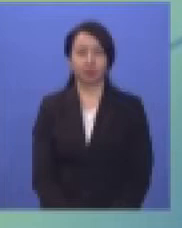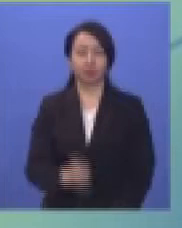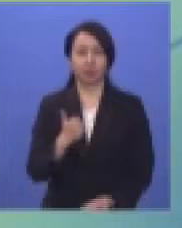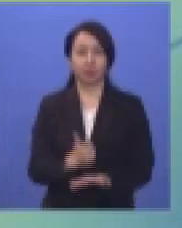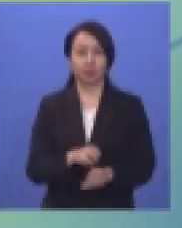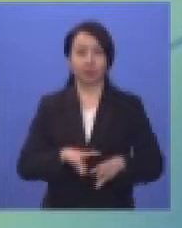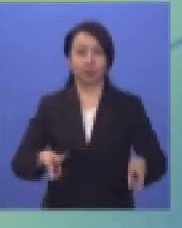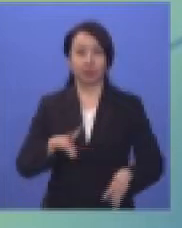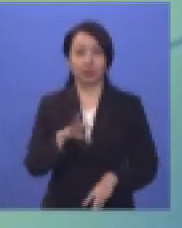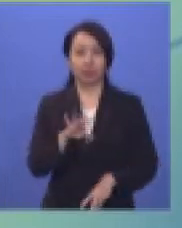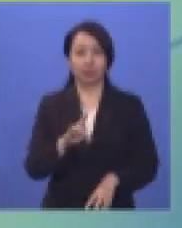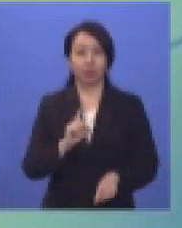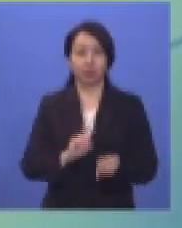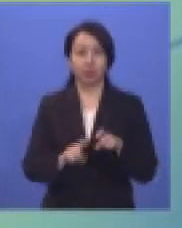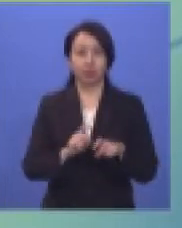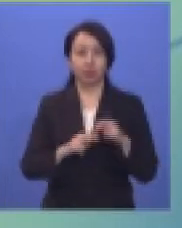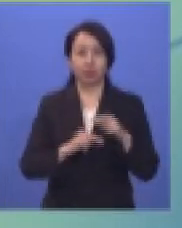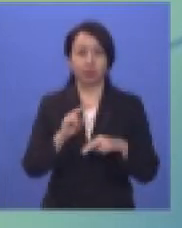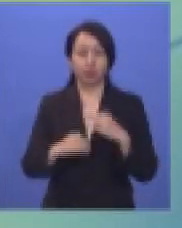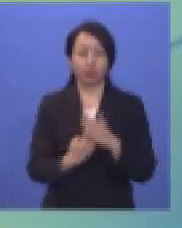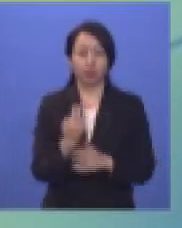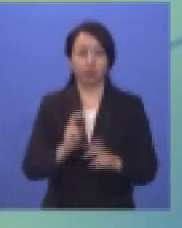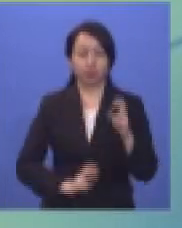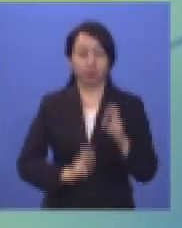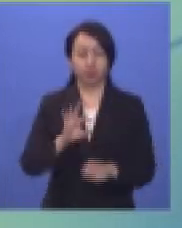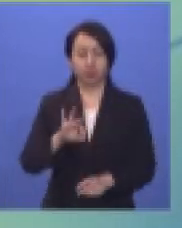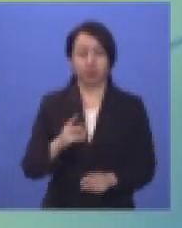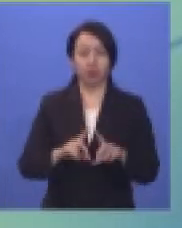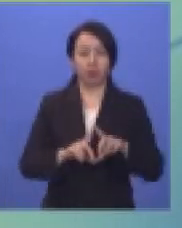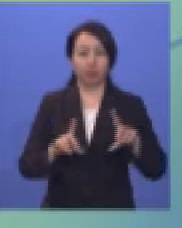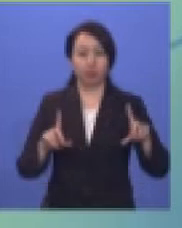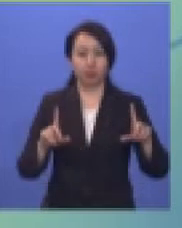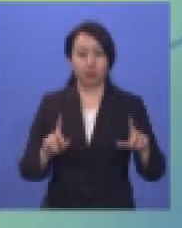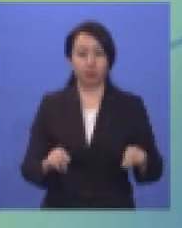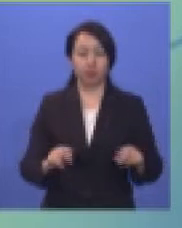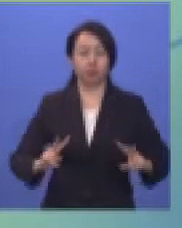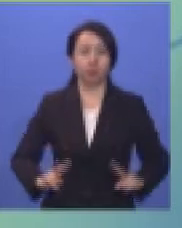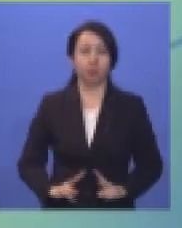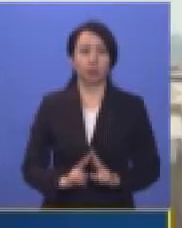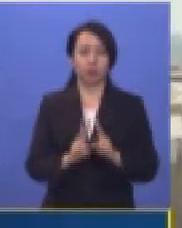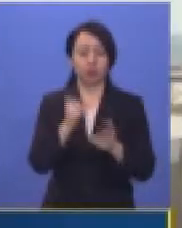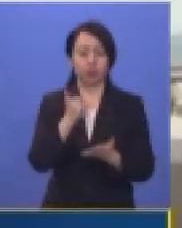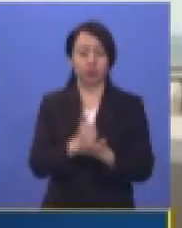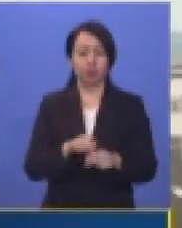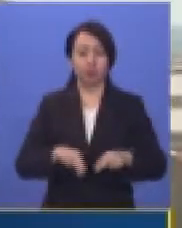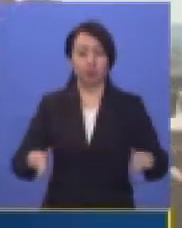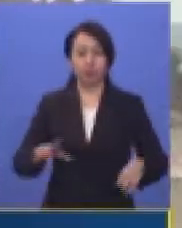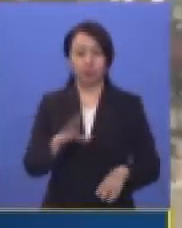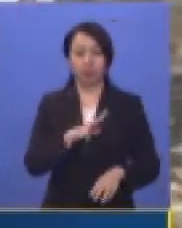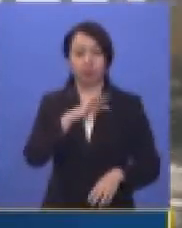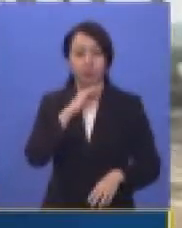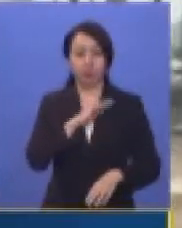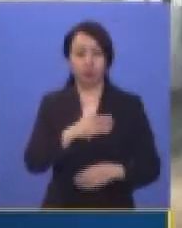премьер-министр алихан смаилов проинспектировал строительство новых промышленных и социальных объектов столицы глава правительства посетил